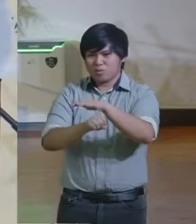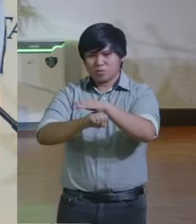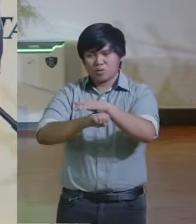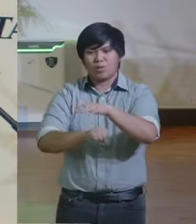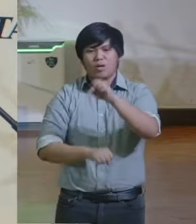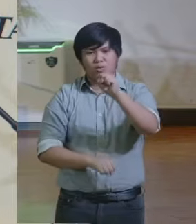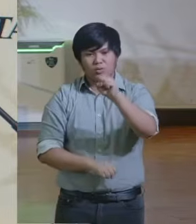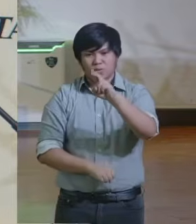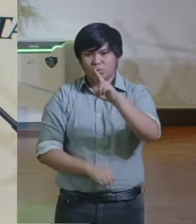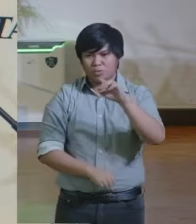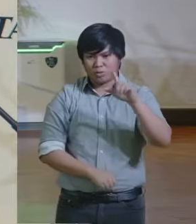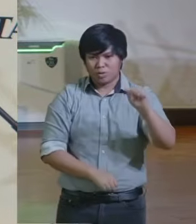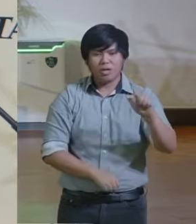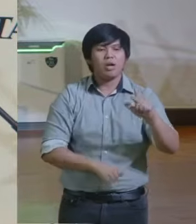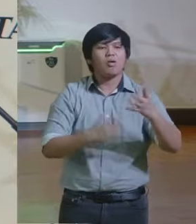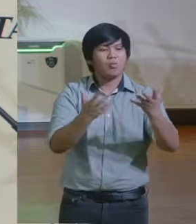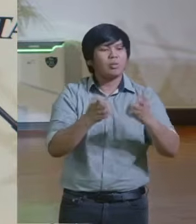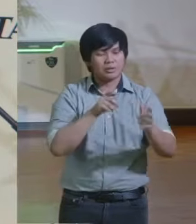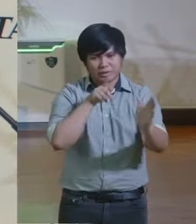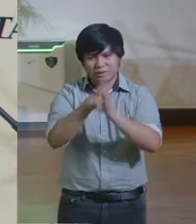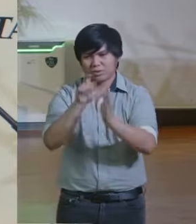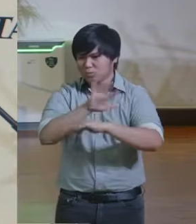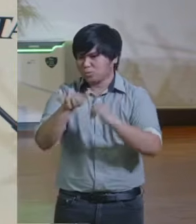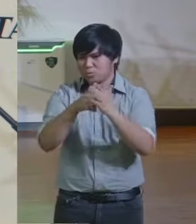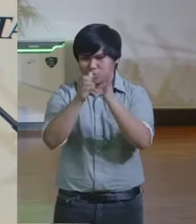Siya ay mamamatay tao.